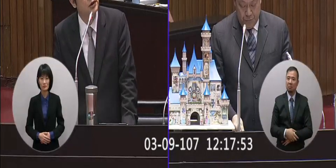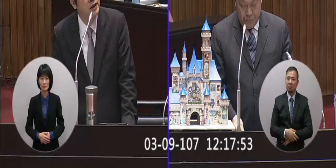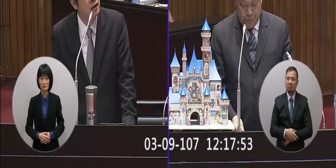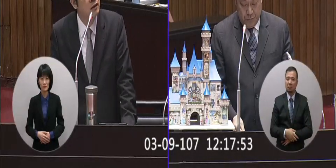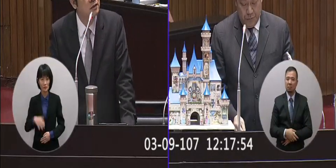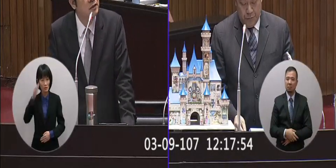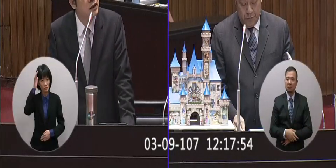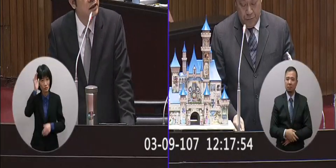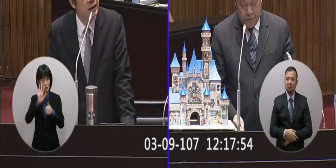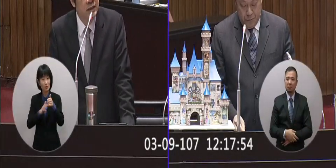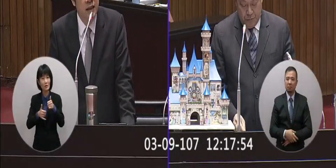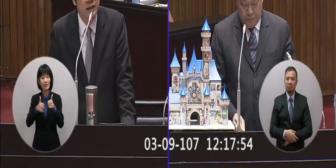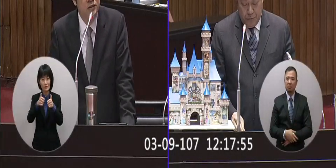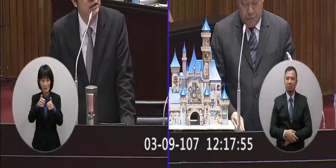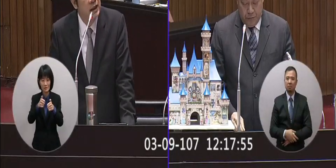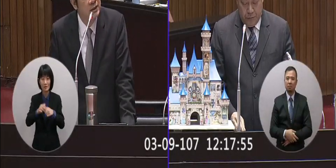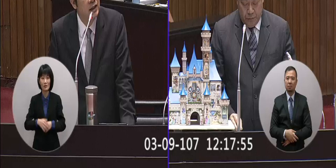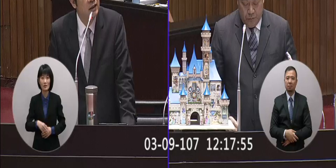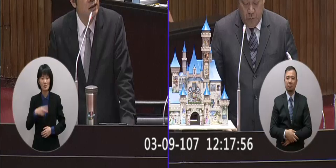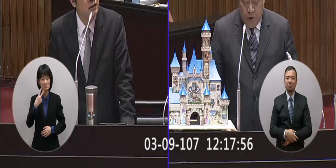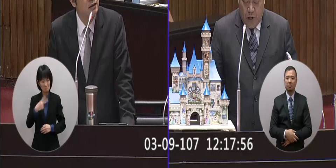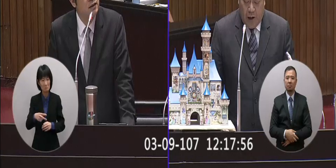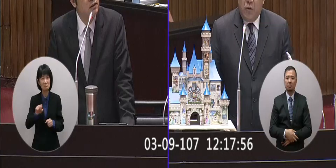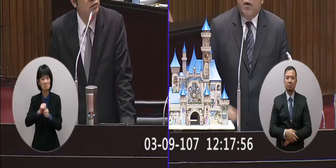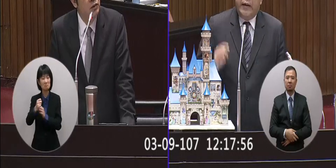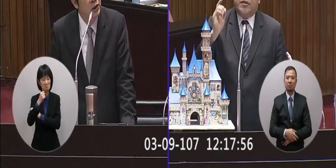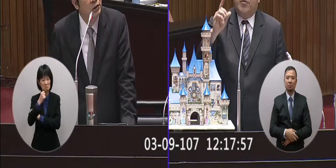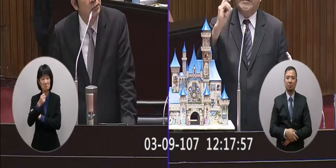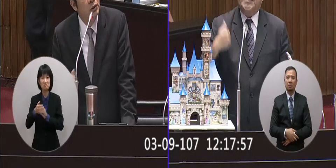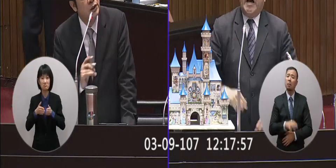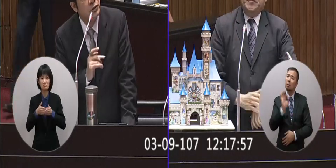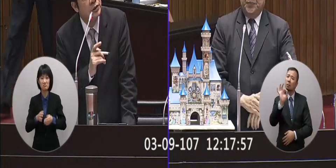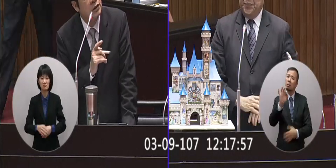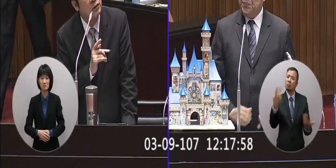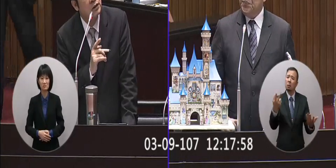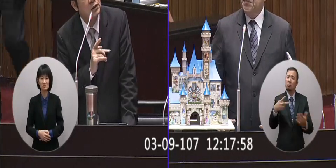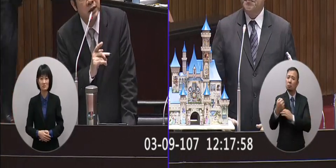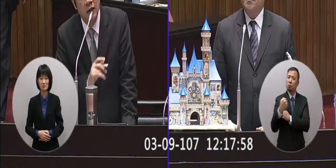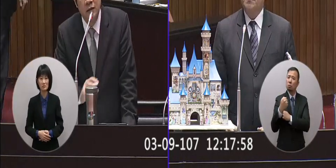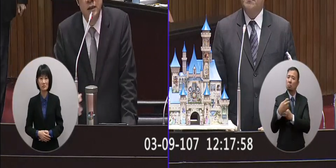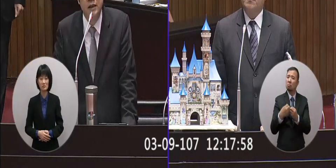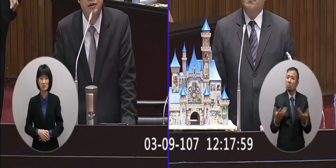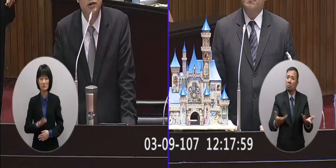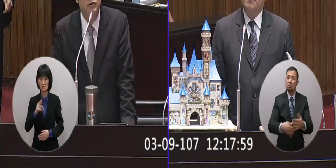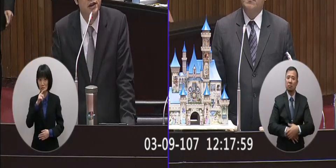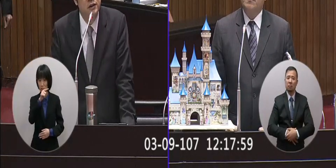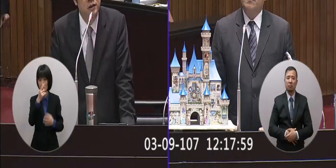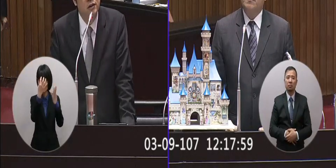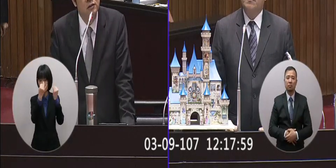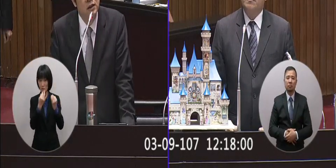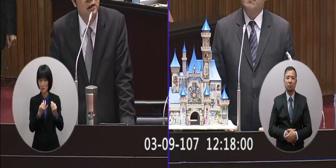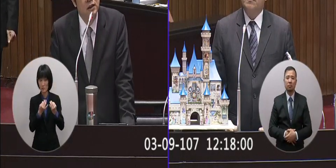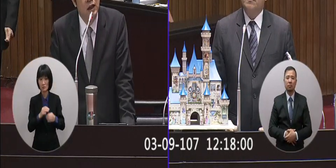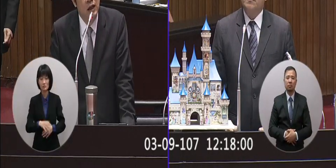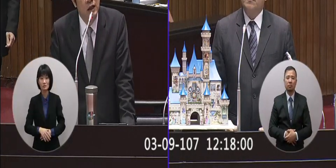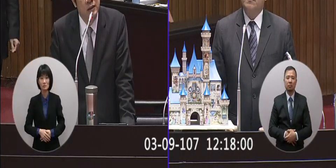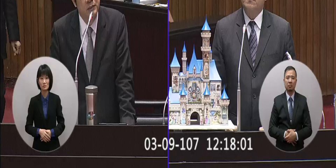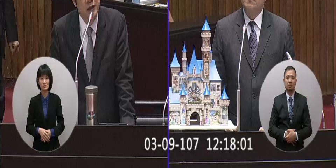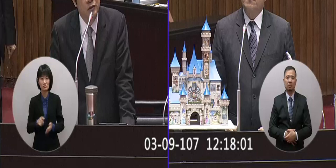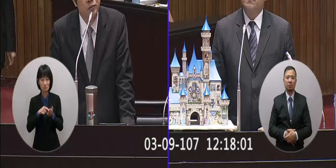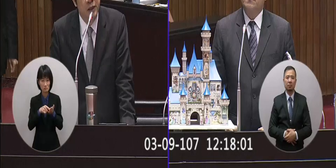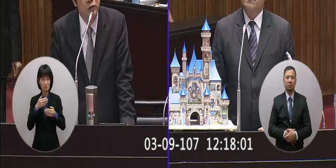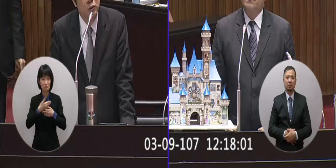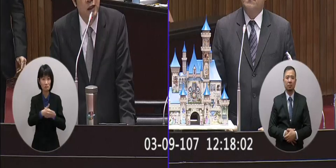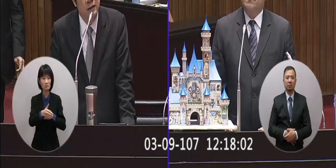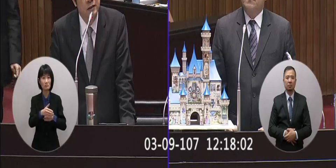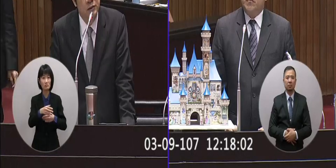感谢苏委员哈，这个可以再继续加强。 好， 不过有，不过有时候因为哈，这个授信的时候，他